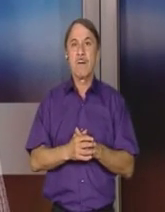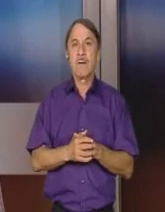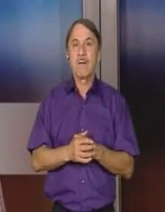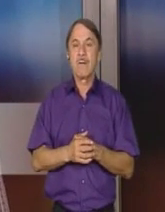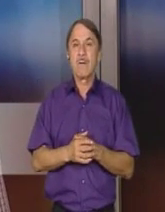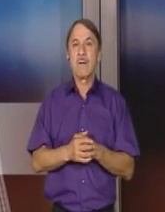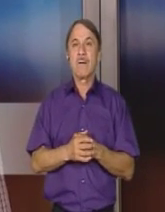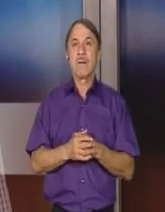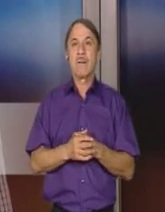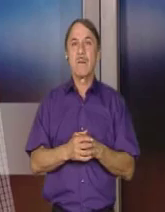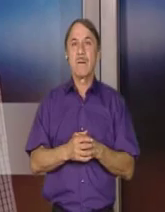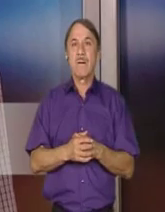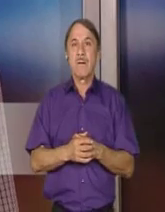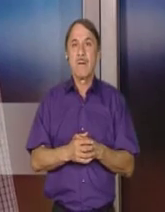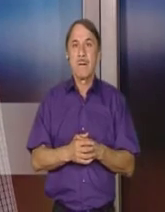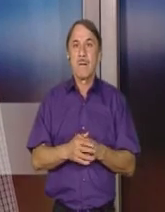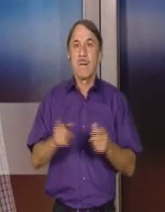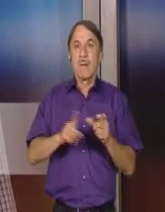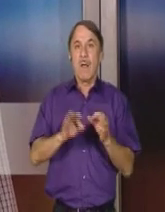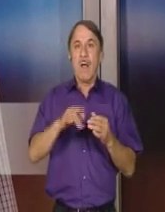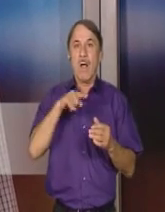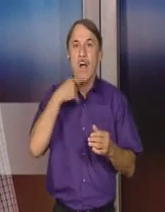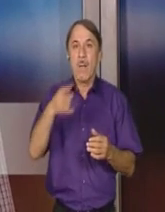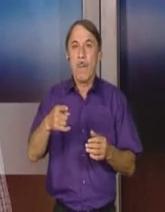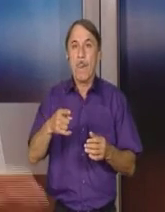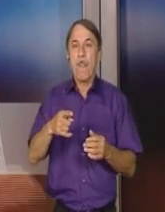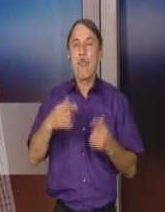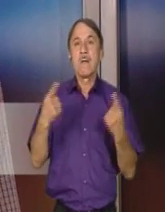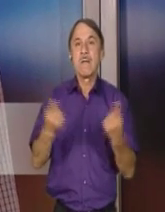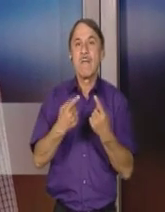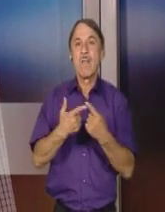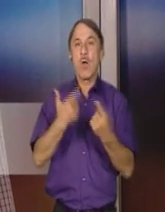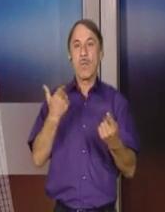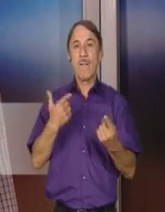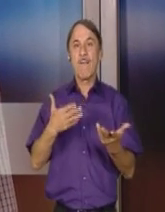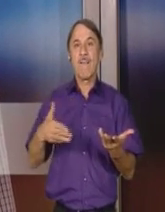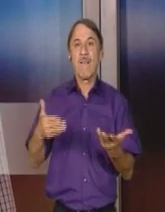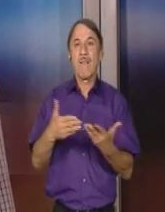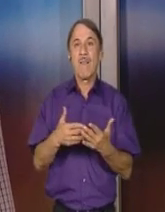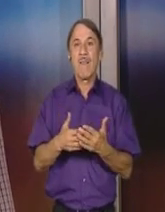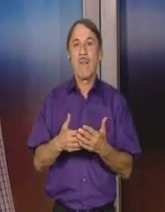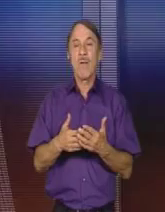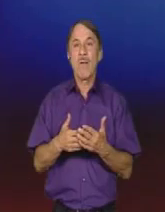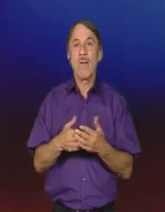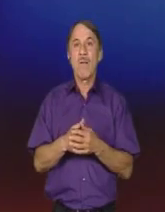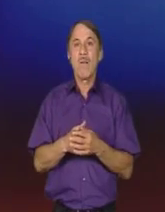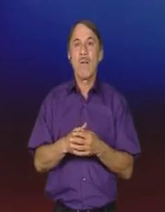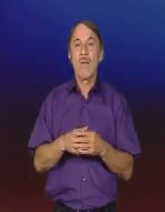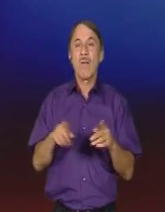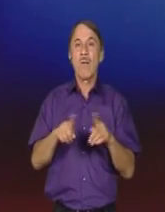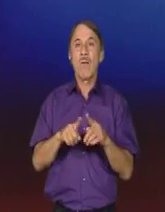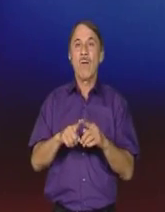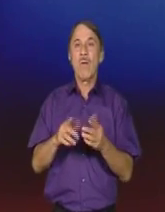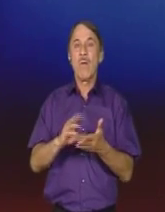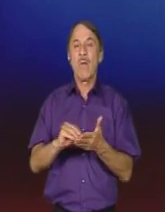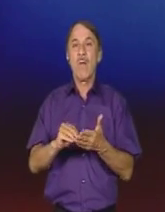samo iskoristim priliku da kažem, radeći u Dnevniku, nas dvojica, smo se i tada